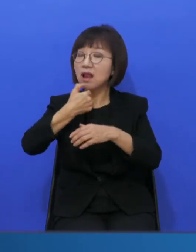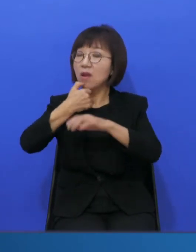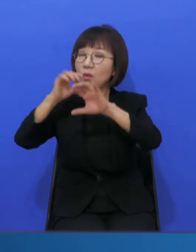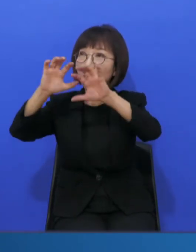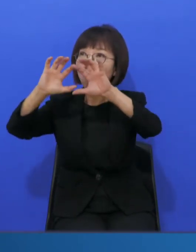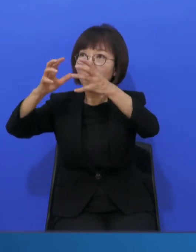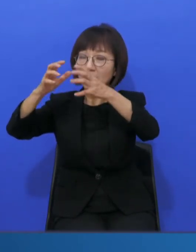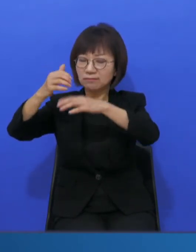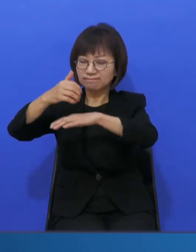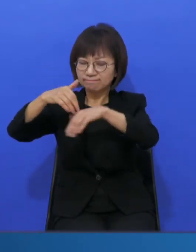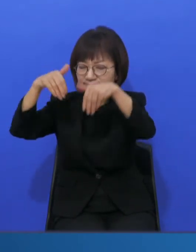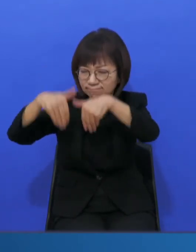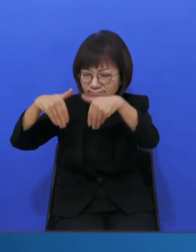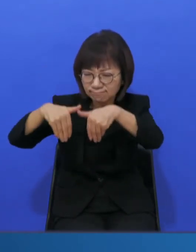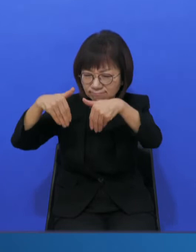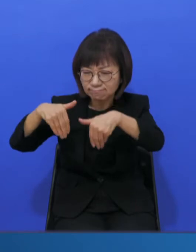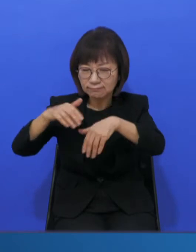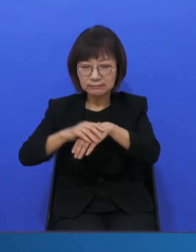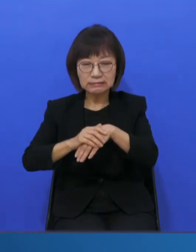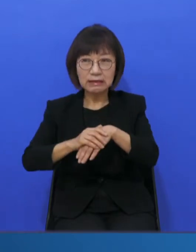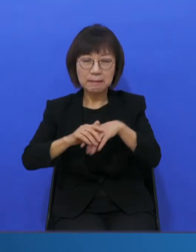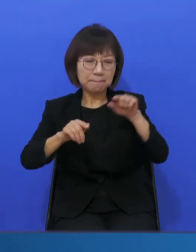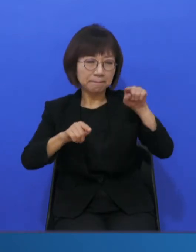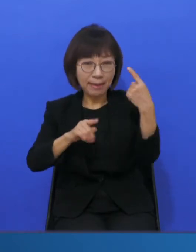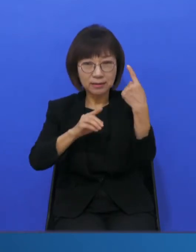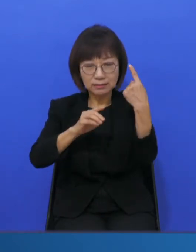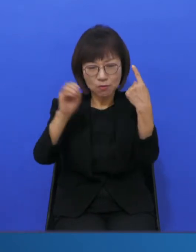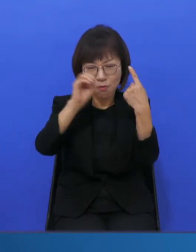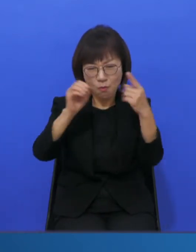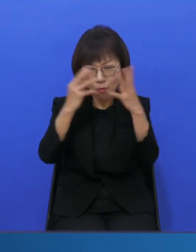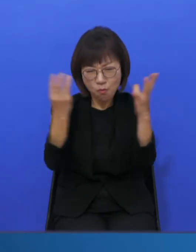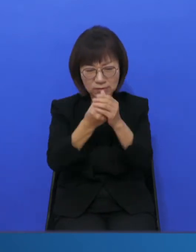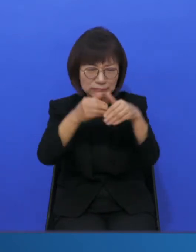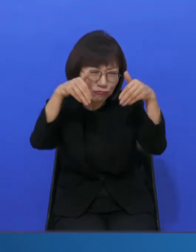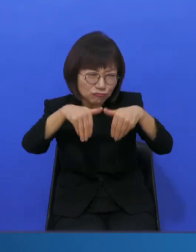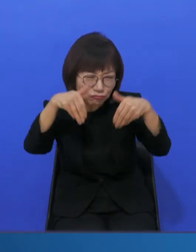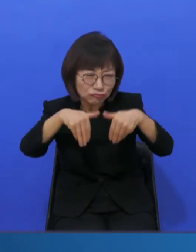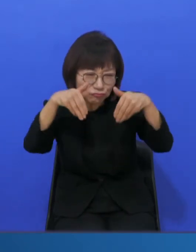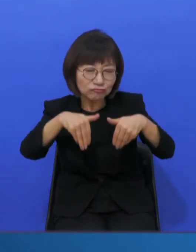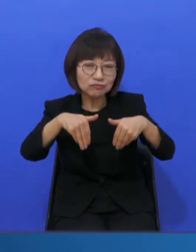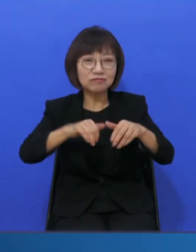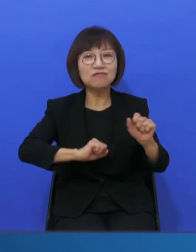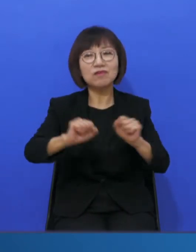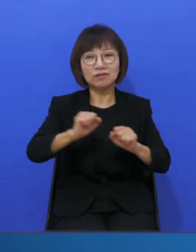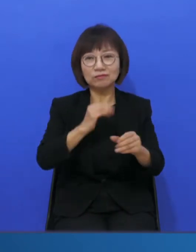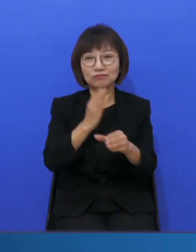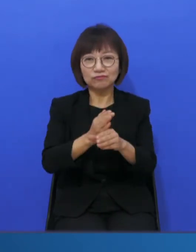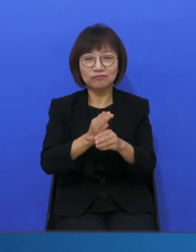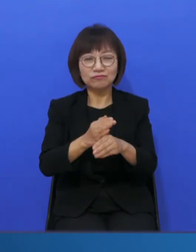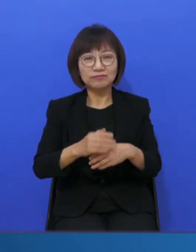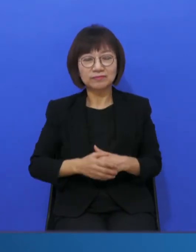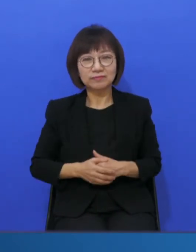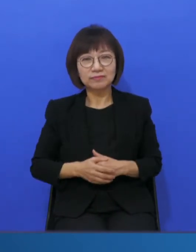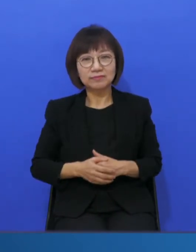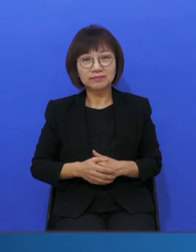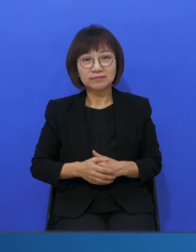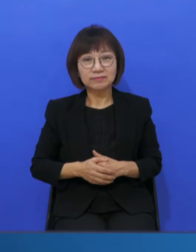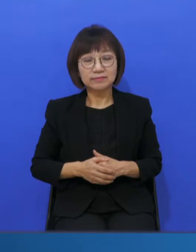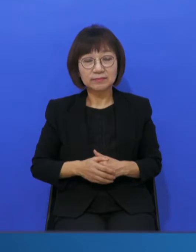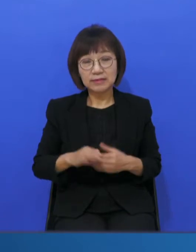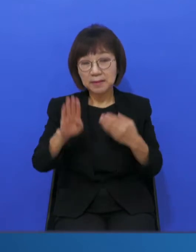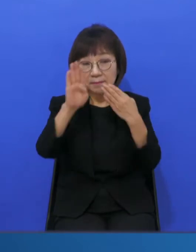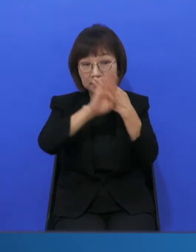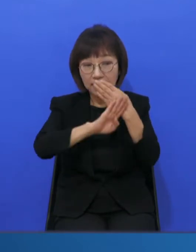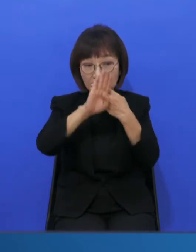Pharisees were not successful at all. They're living their lives enslaved to the people of Rome, being colonized by them. 정확하게 보셔야 됩니다. And you have to see this. 바리새 accurately.